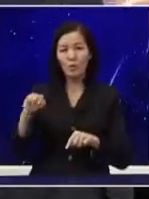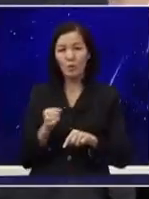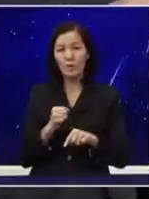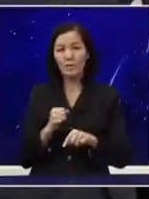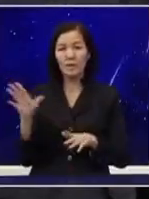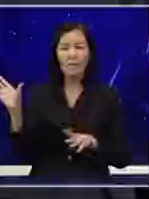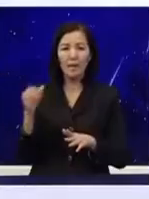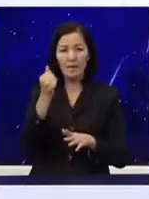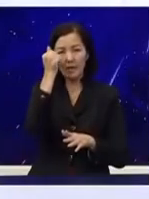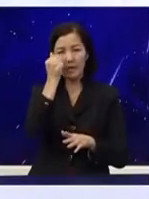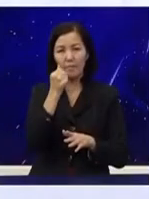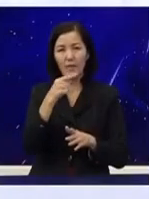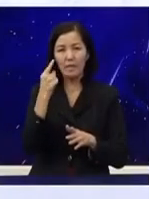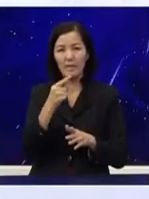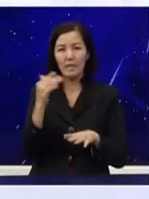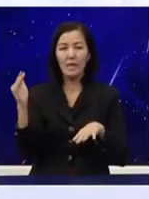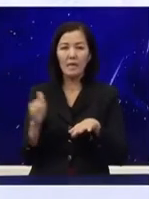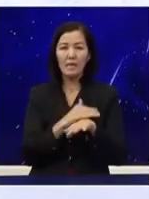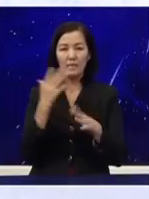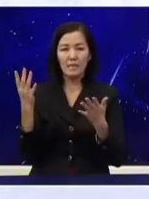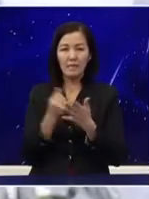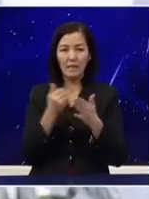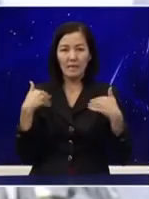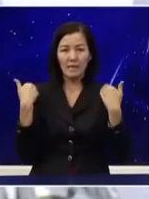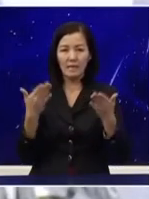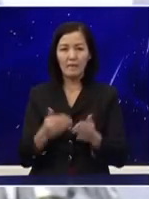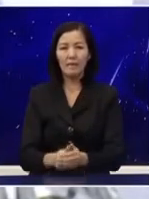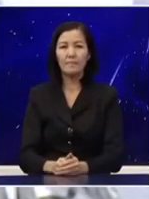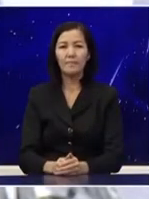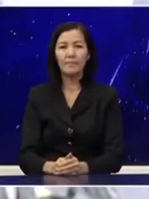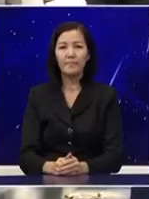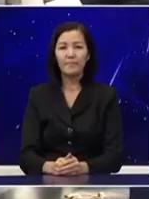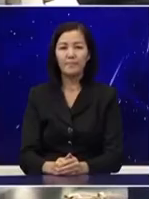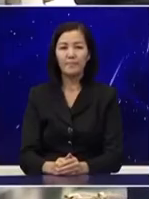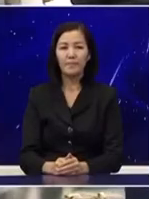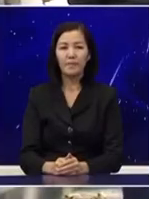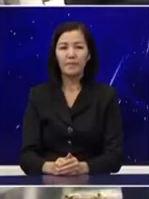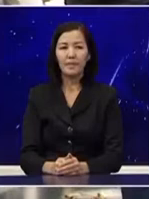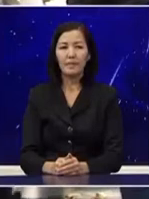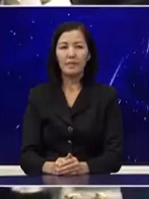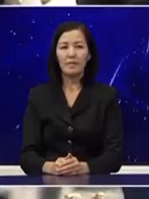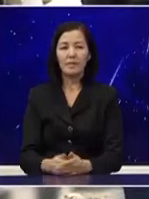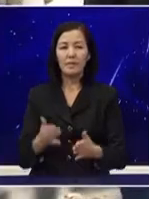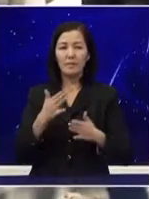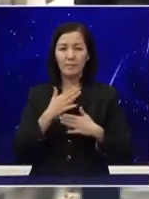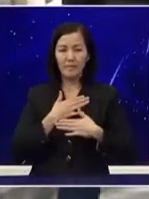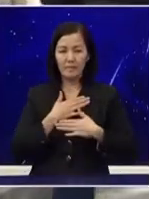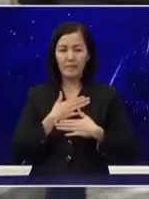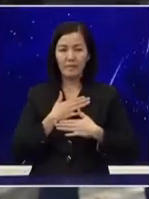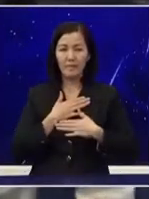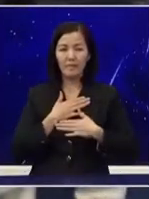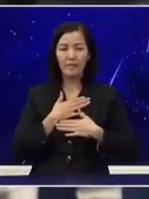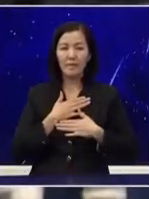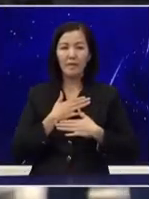кезекпен шығып алғыс білдірді. Егістеріне сәттілік тіледі. Мына біздің көбекеңнің еңбегін елеп